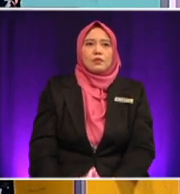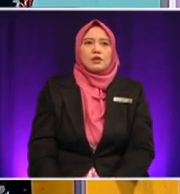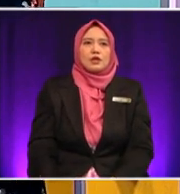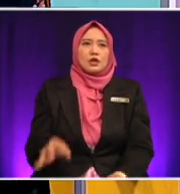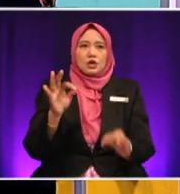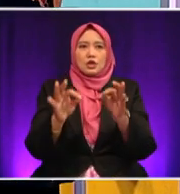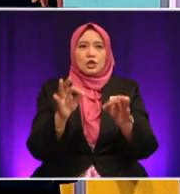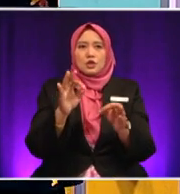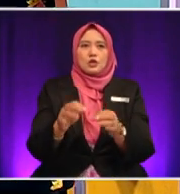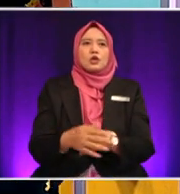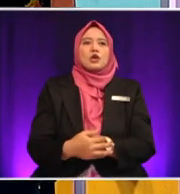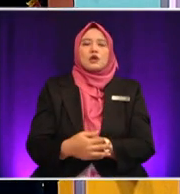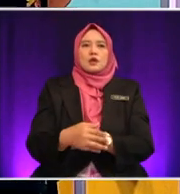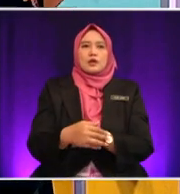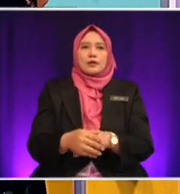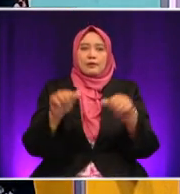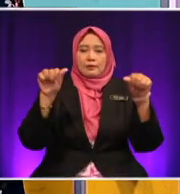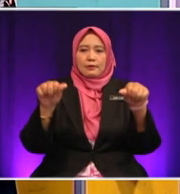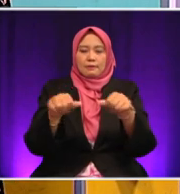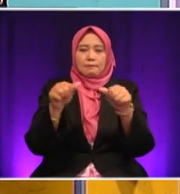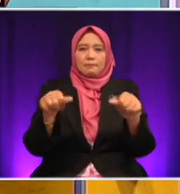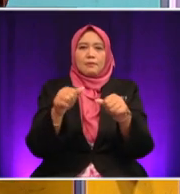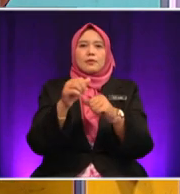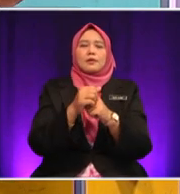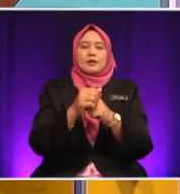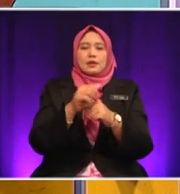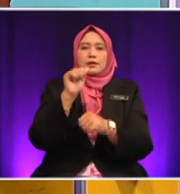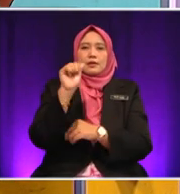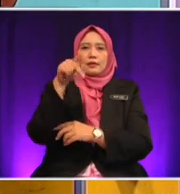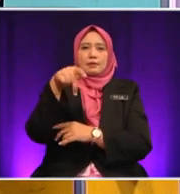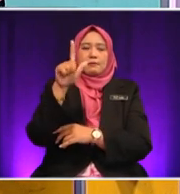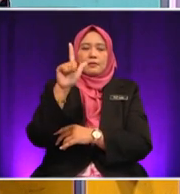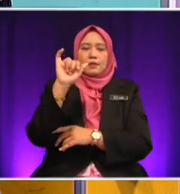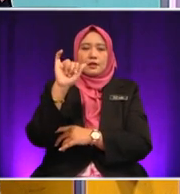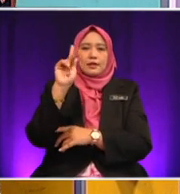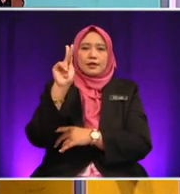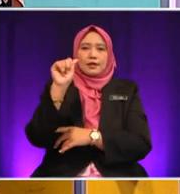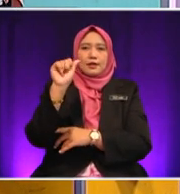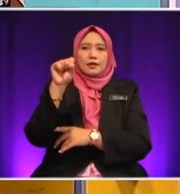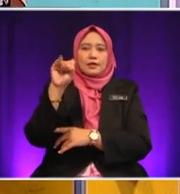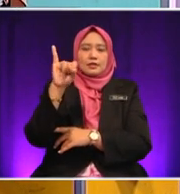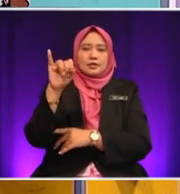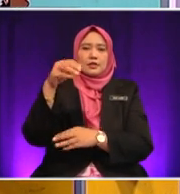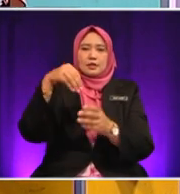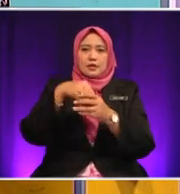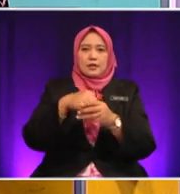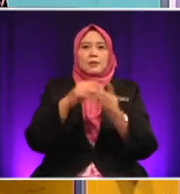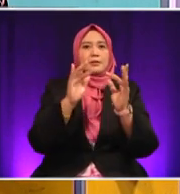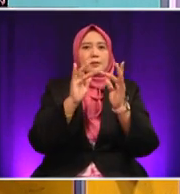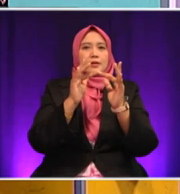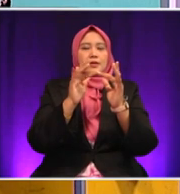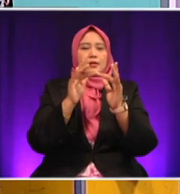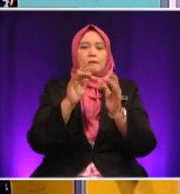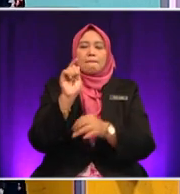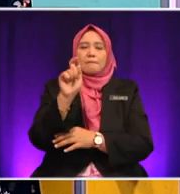dia tak semestinya bangunkan aplikasi dalam kalian boleh bangunkan aplikasi di luar kalian jadi karena tersebut jadi bahasa